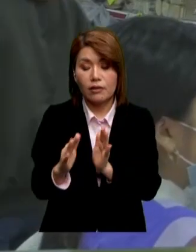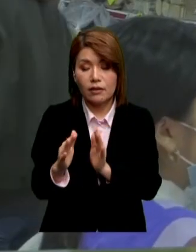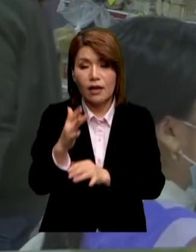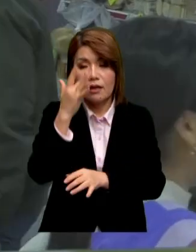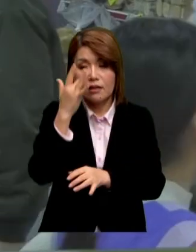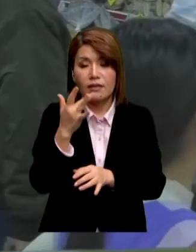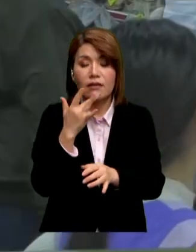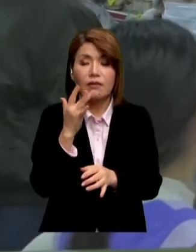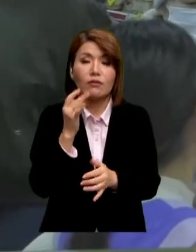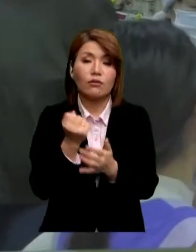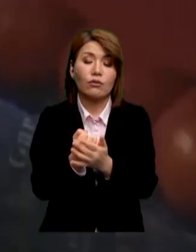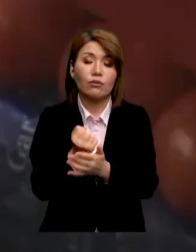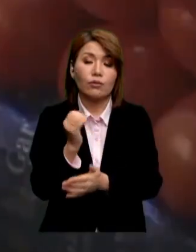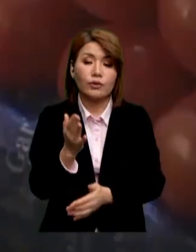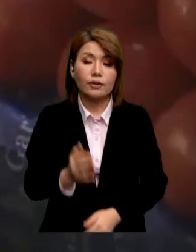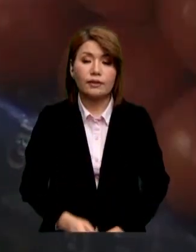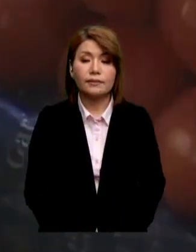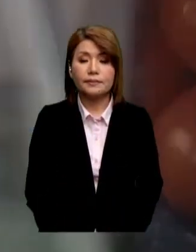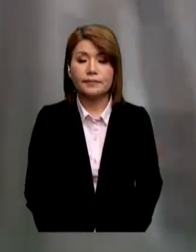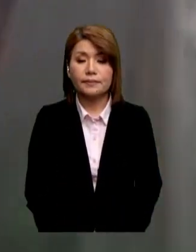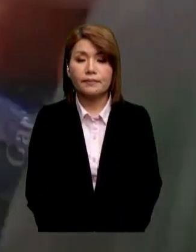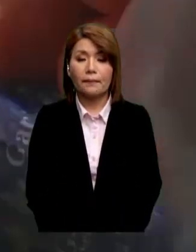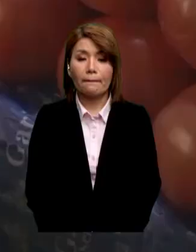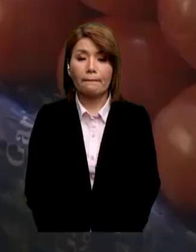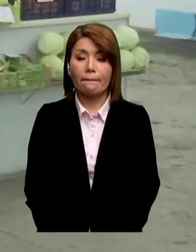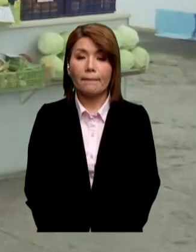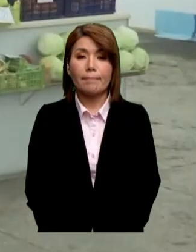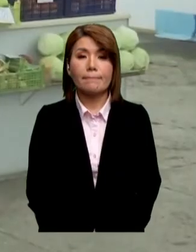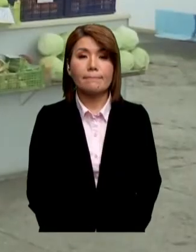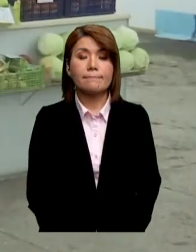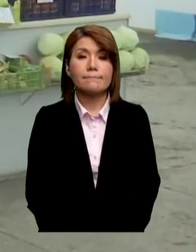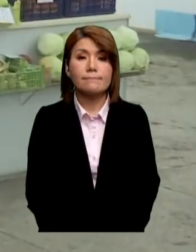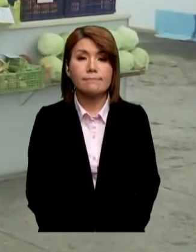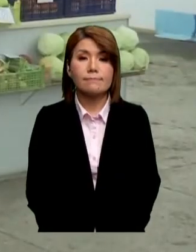к лету, заверяют в Кабмине. Фариза Болотбек, Виктор Джигирис, Атамекен Бизнес.